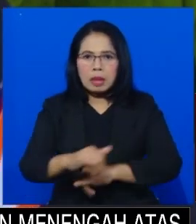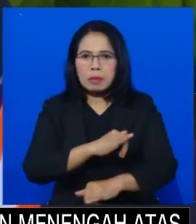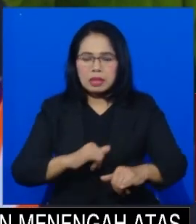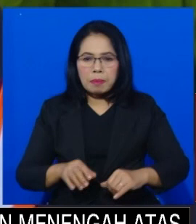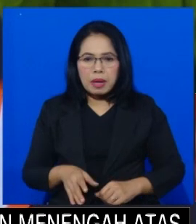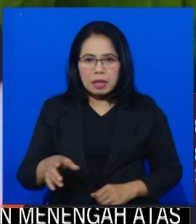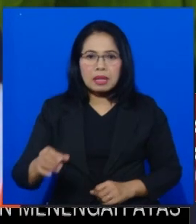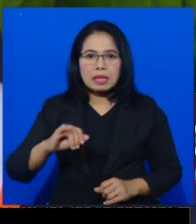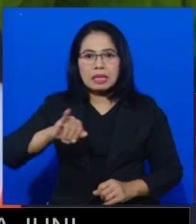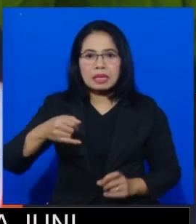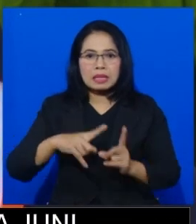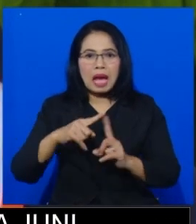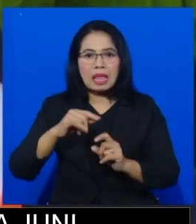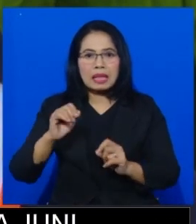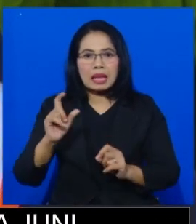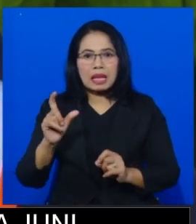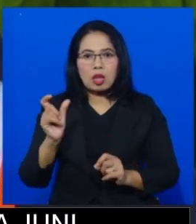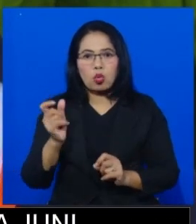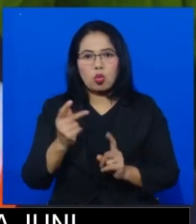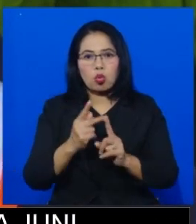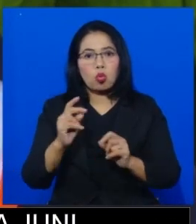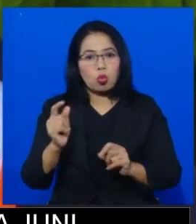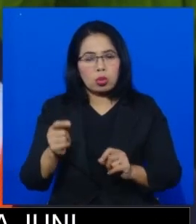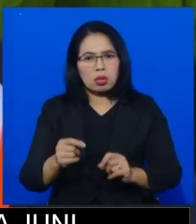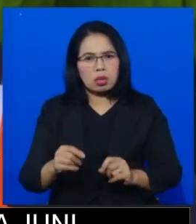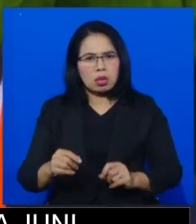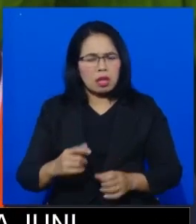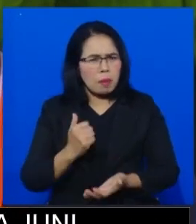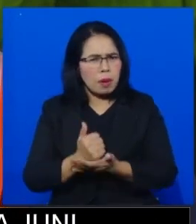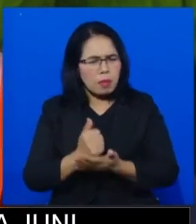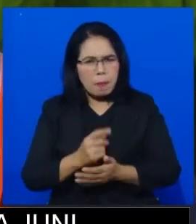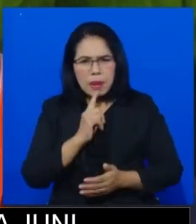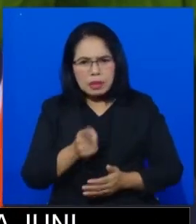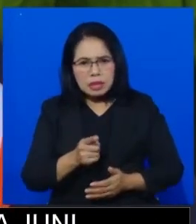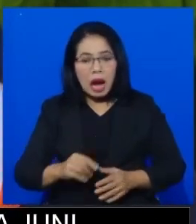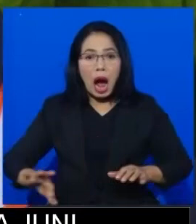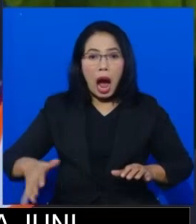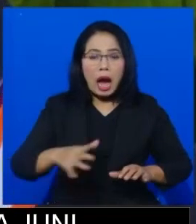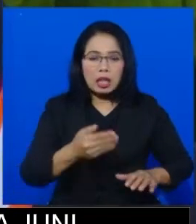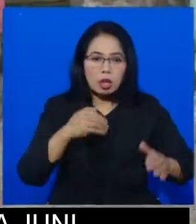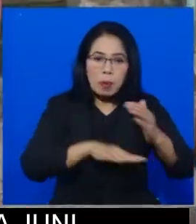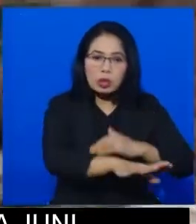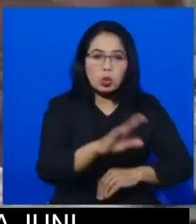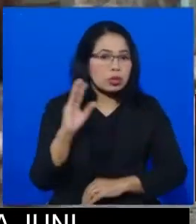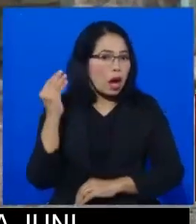Jatiluhur. Jadi nanti kita akan benar-benar memastikan air itu dari Jatiluhur itu masuk ke Jakarta.